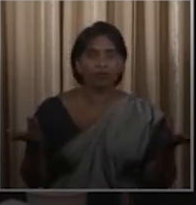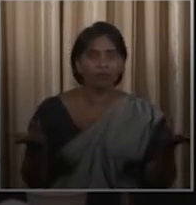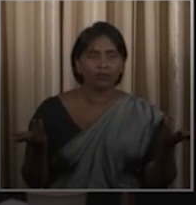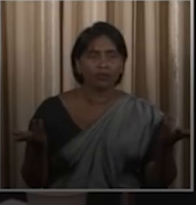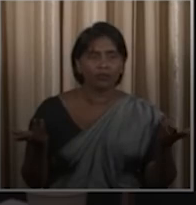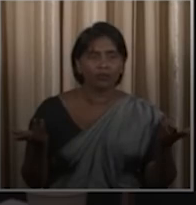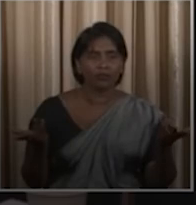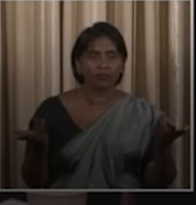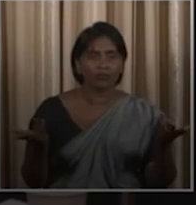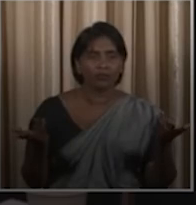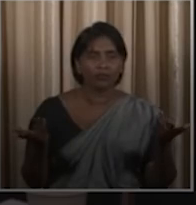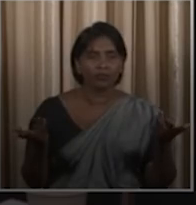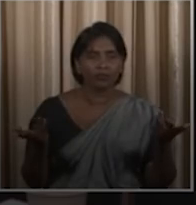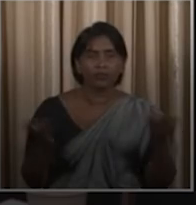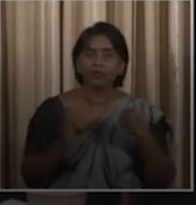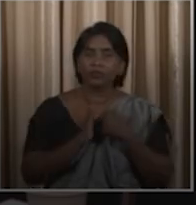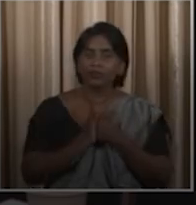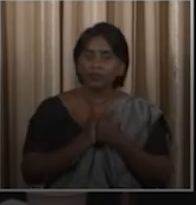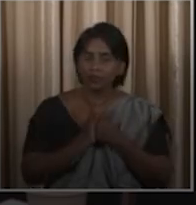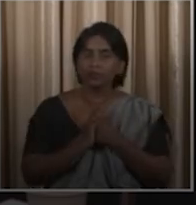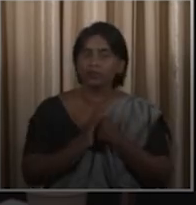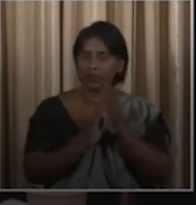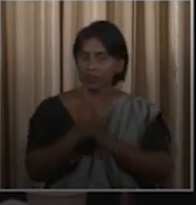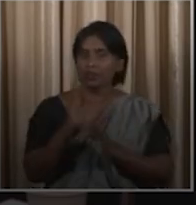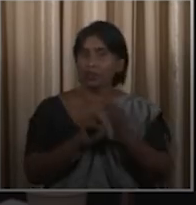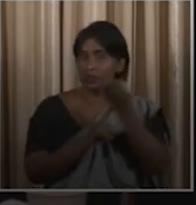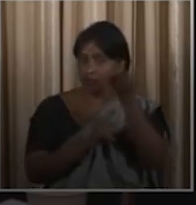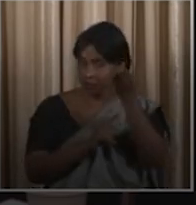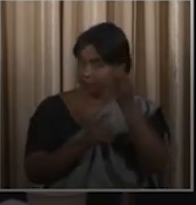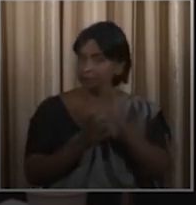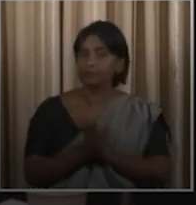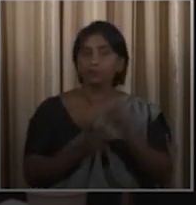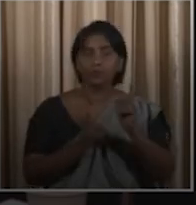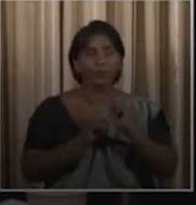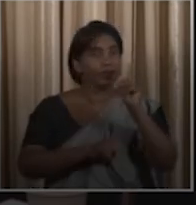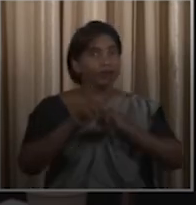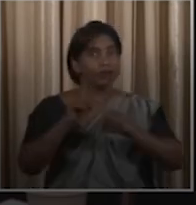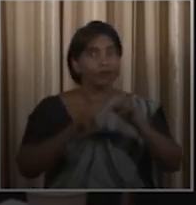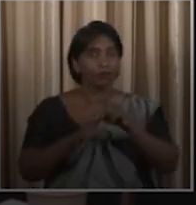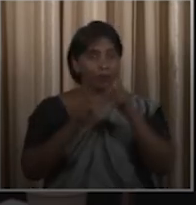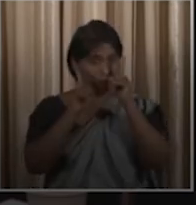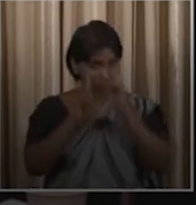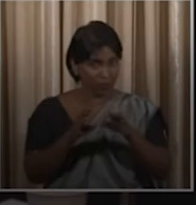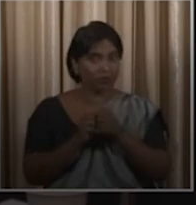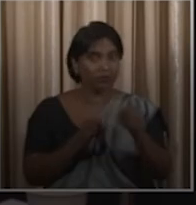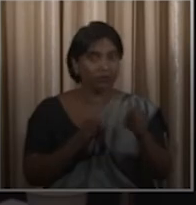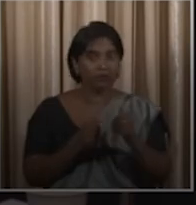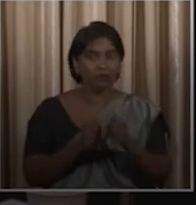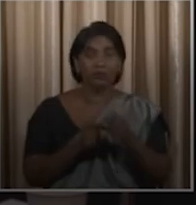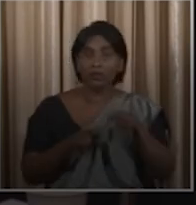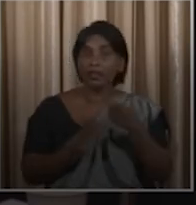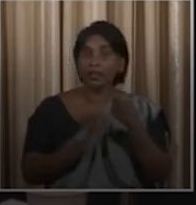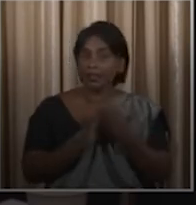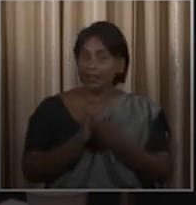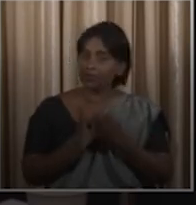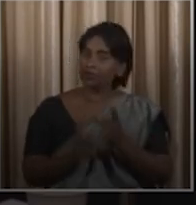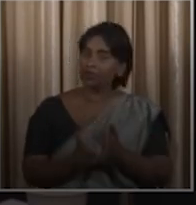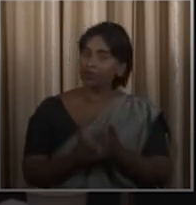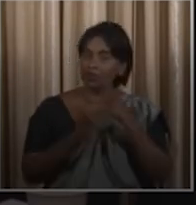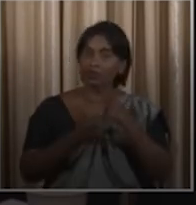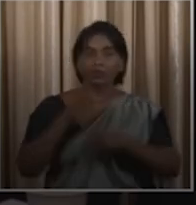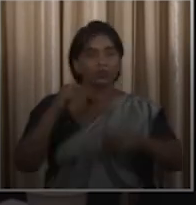garu moolasanina mantrithumani me parlimentu ehema hasirinna onada tibena neeti anuwa metiwarna prakashayata pat kala